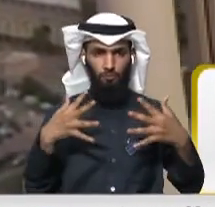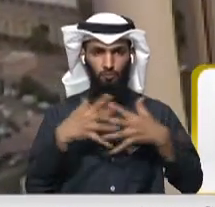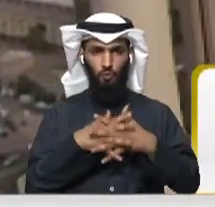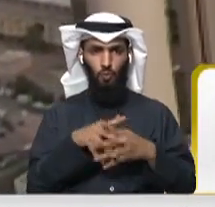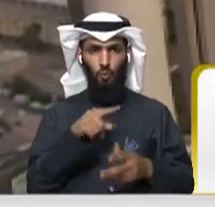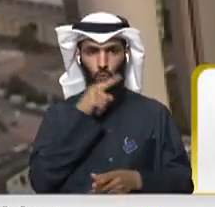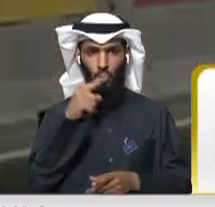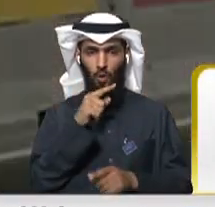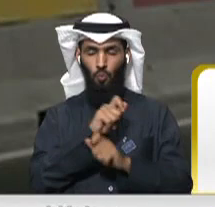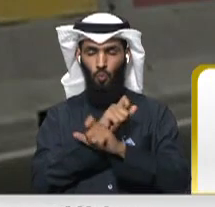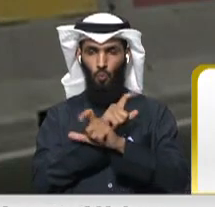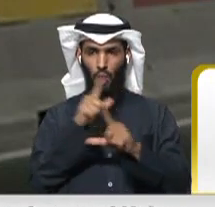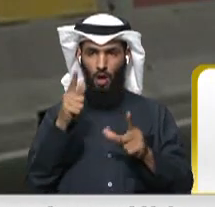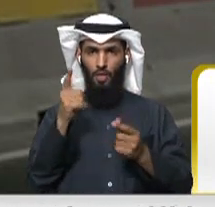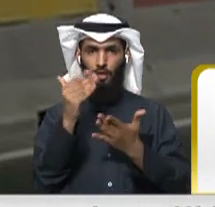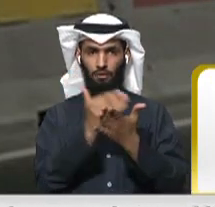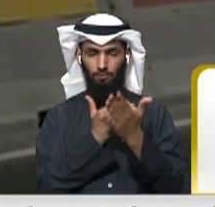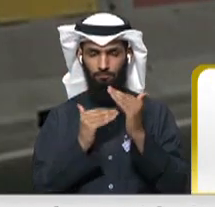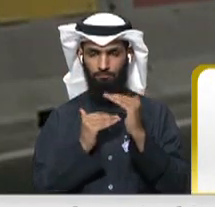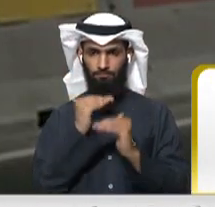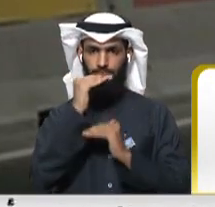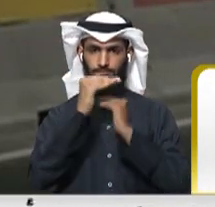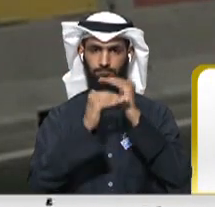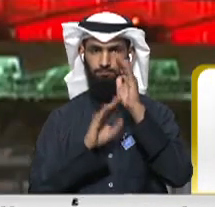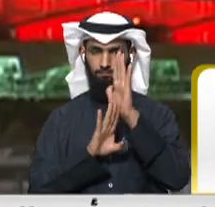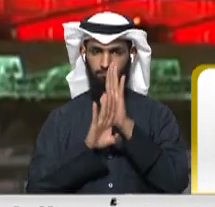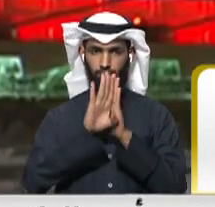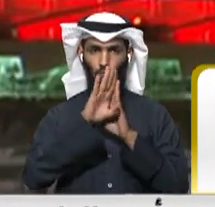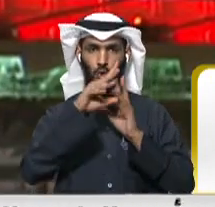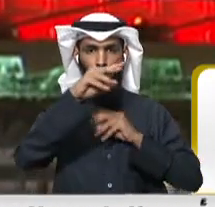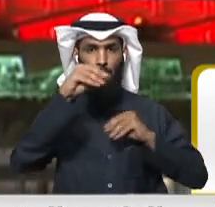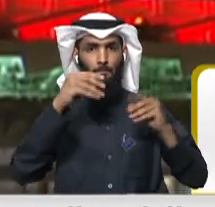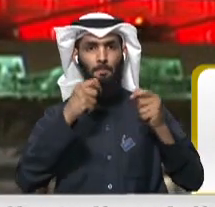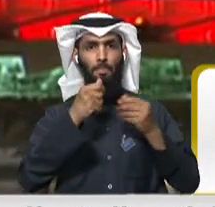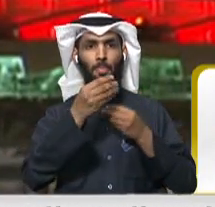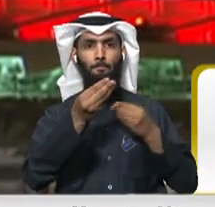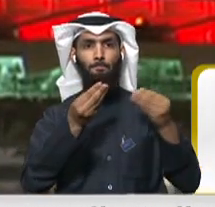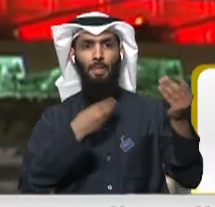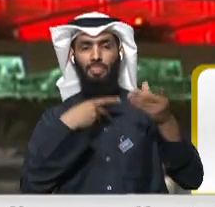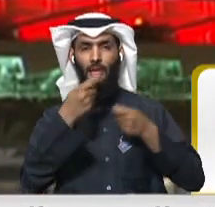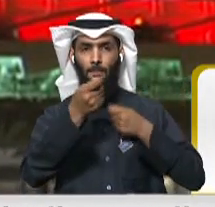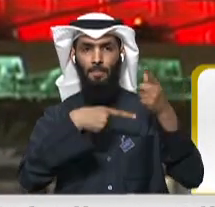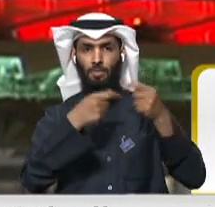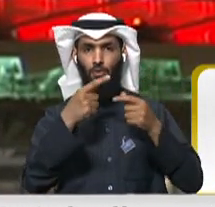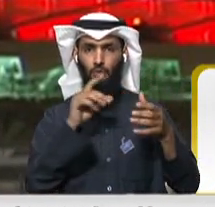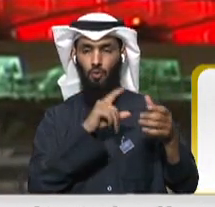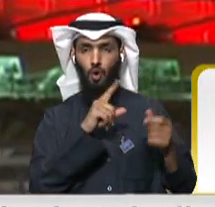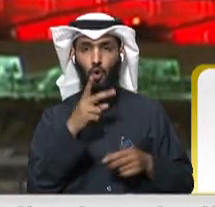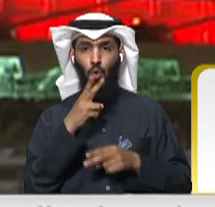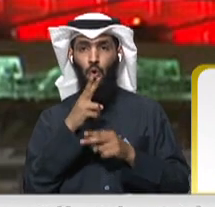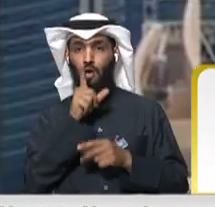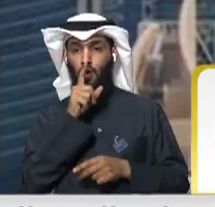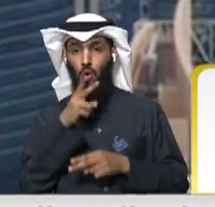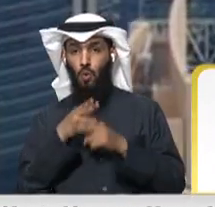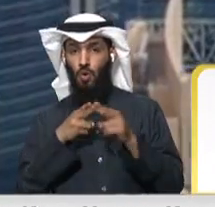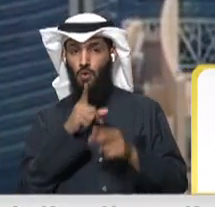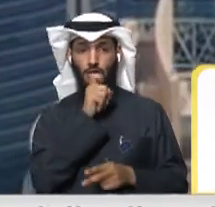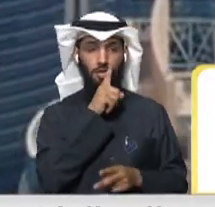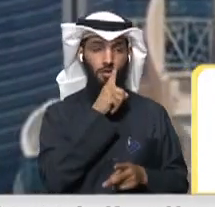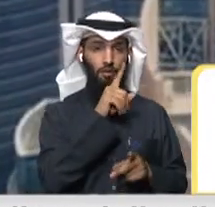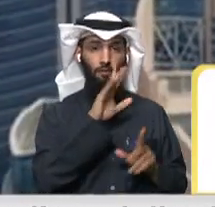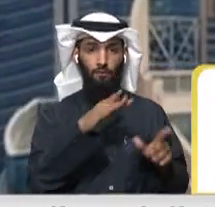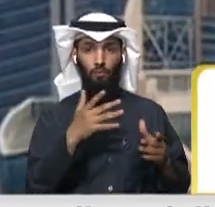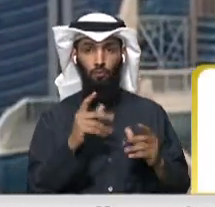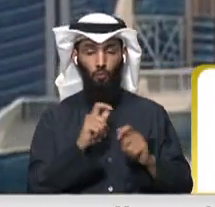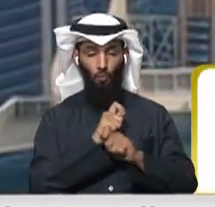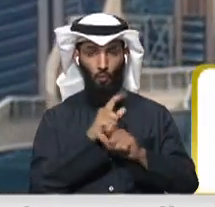نموا مستمرا حيث حقق التبادل بين دوله الكويت ودوله قطر الشقيقه قفزه كبيره في